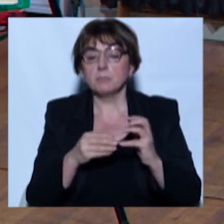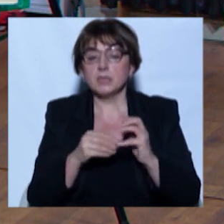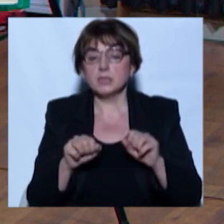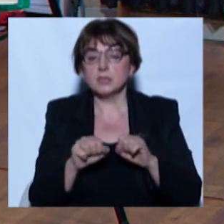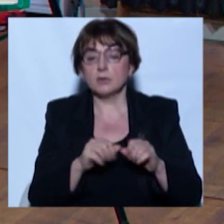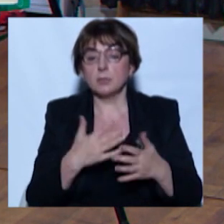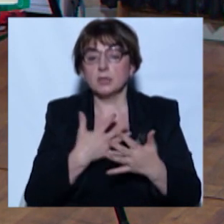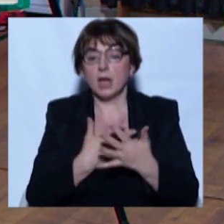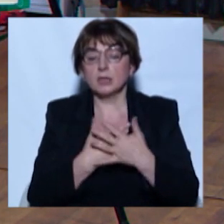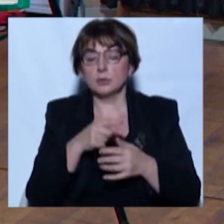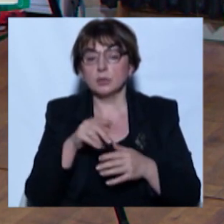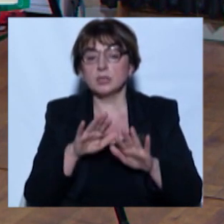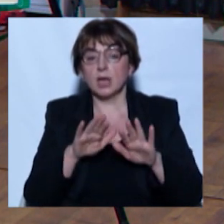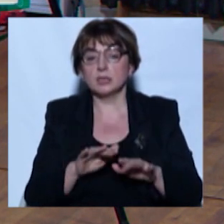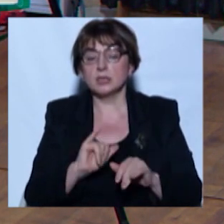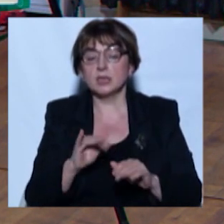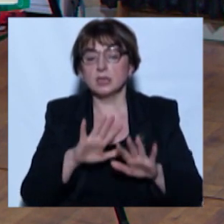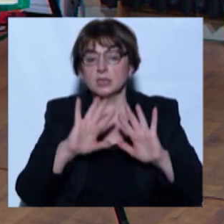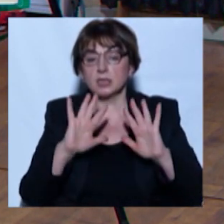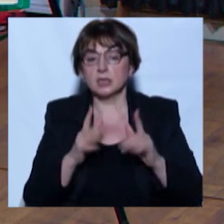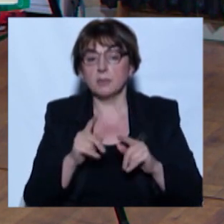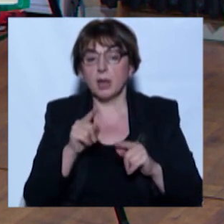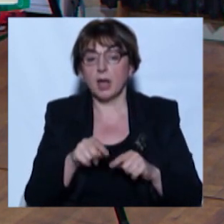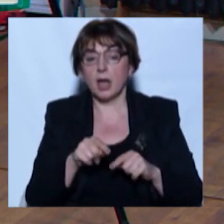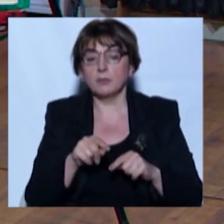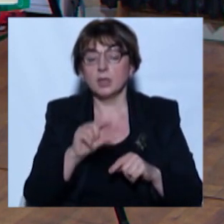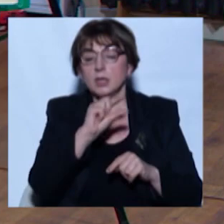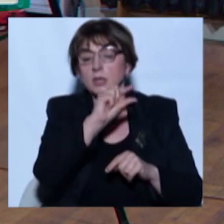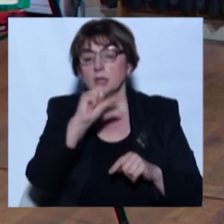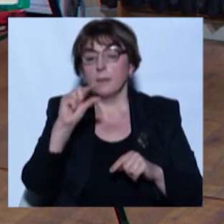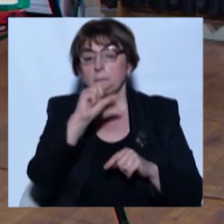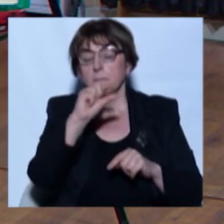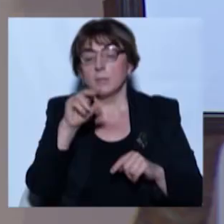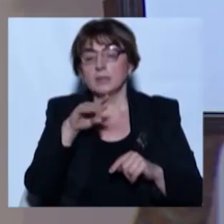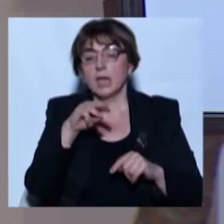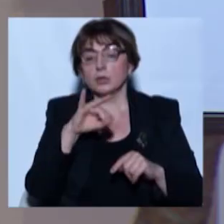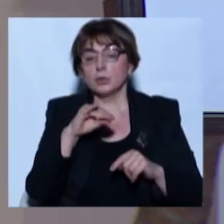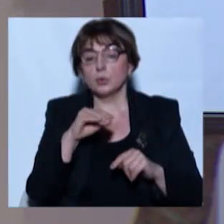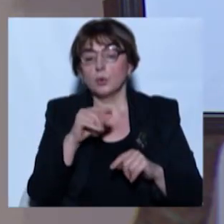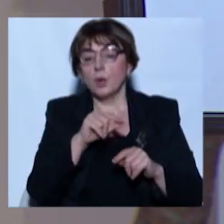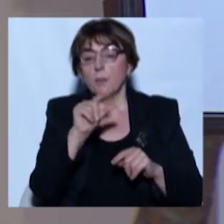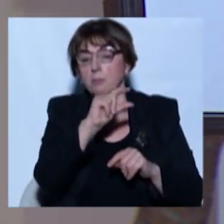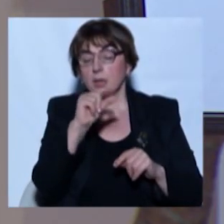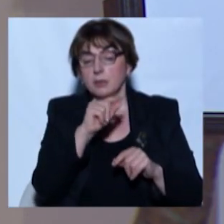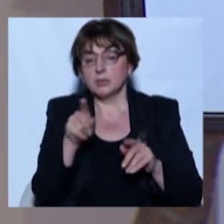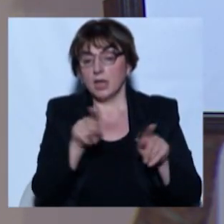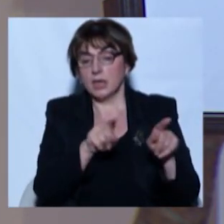ადგილები, სადაც ხდება ამ ტექტონიკური ფილების ერთმანეთთან მიახლოვება.